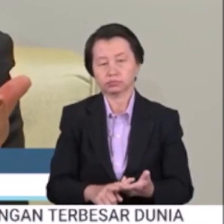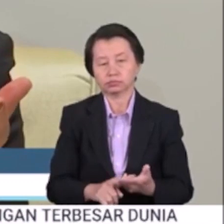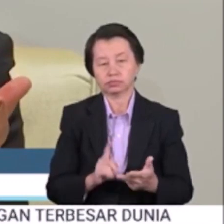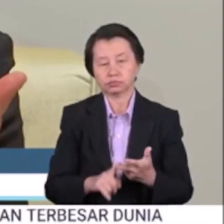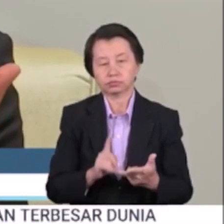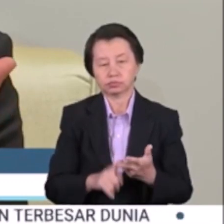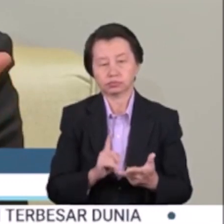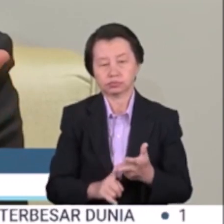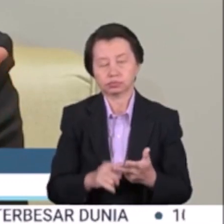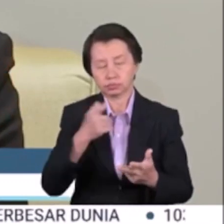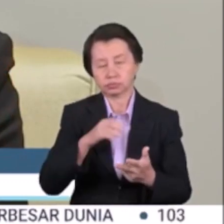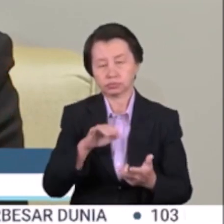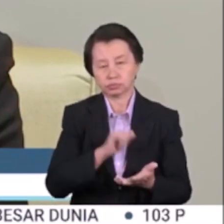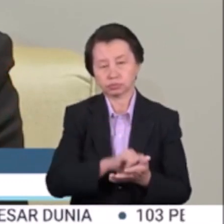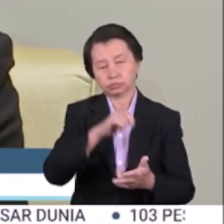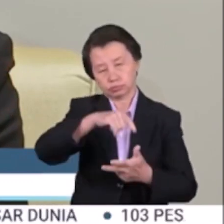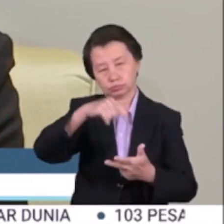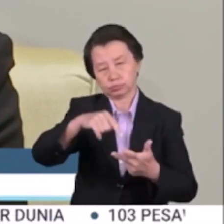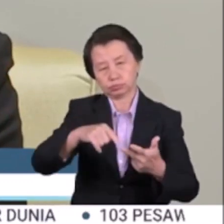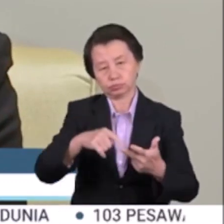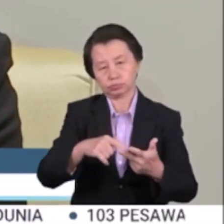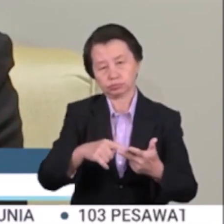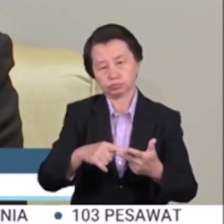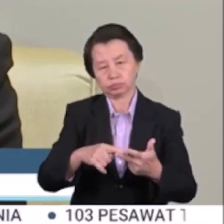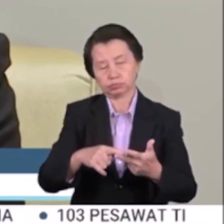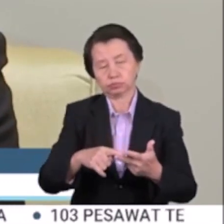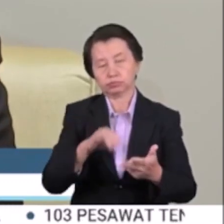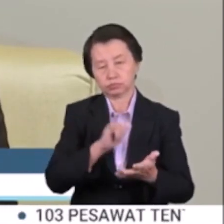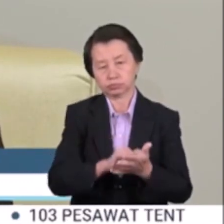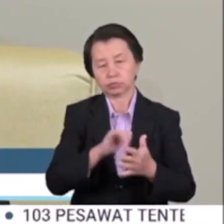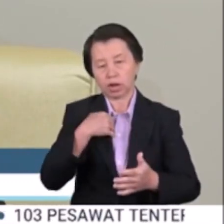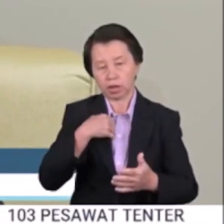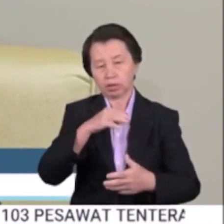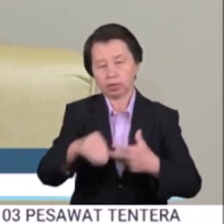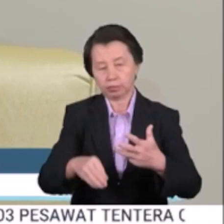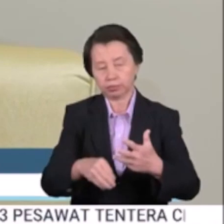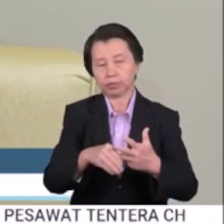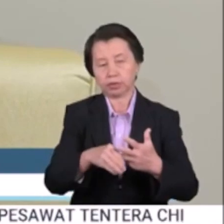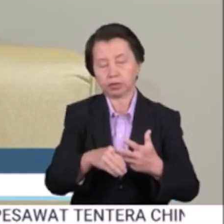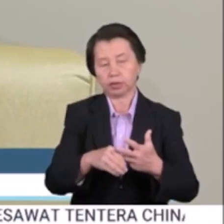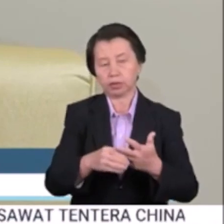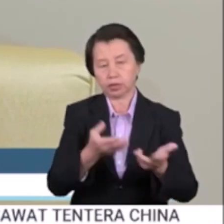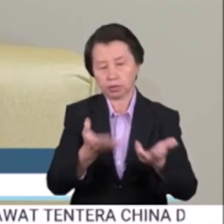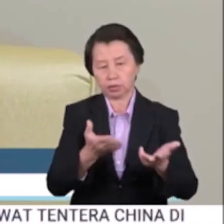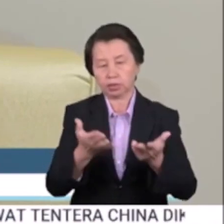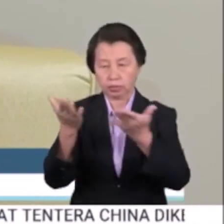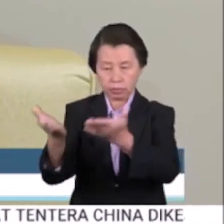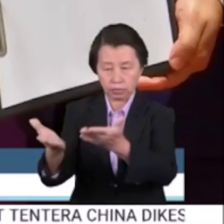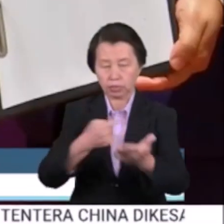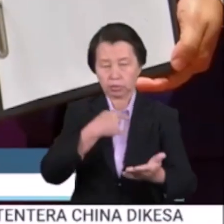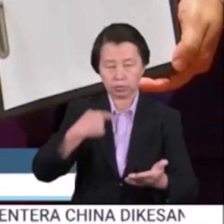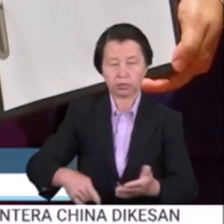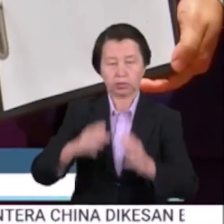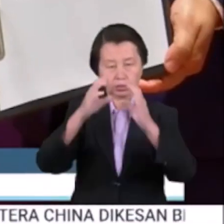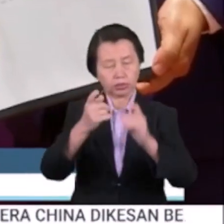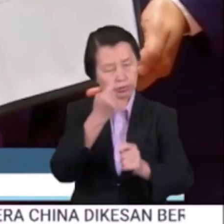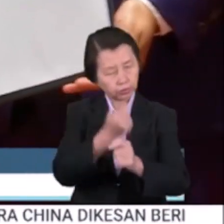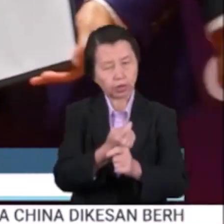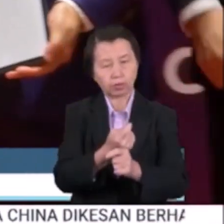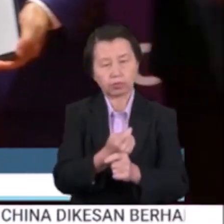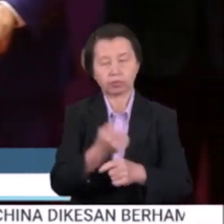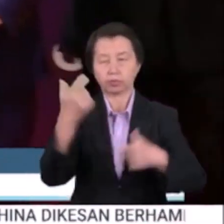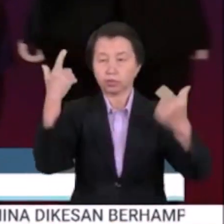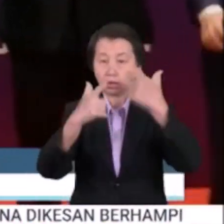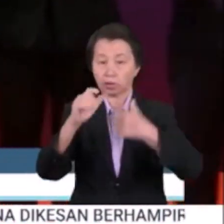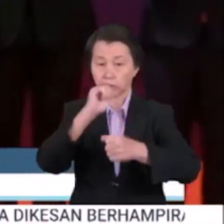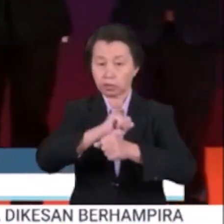kerana inilah kali pertama di mana penambahan besar oleh negara China secara tetap. Lawatan kerja